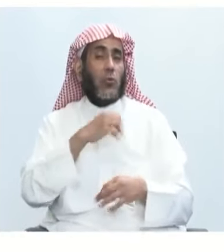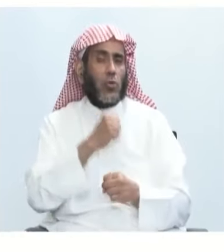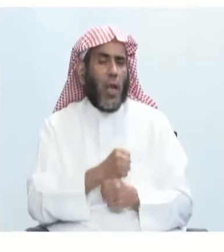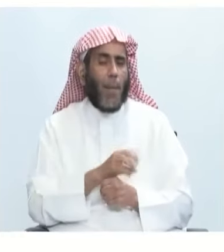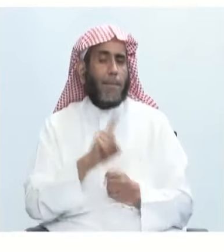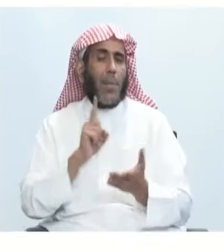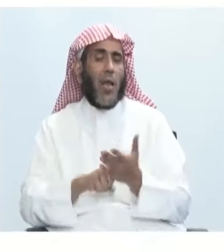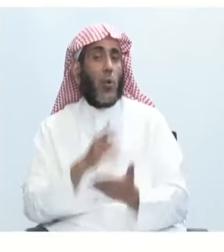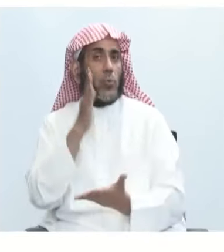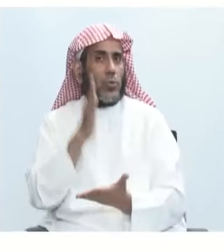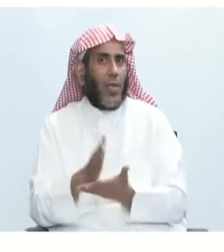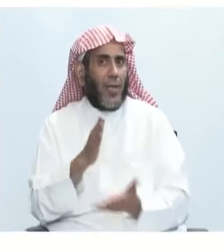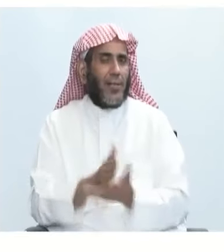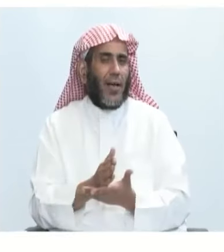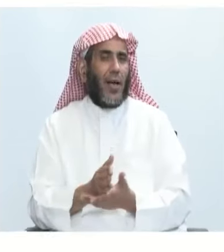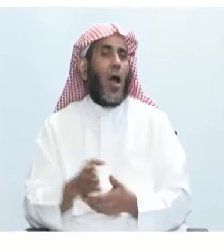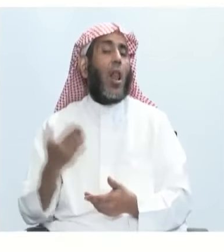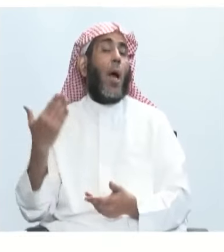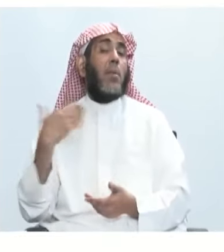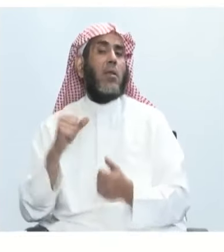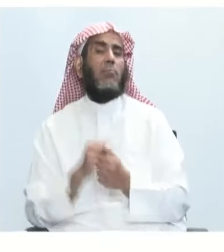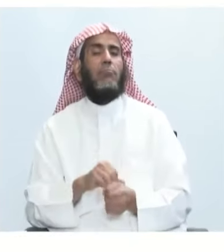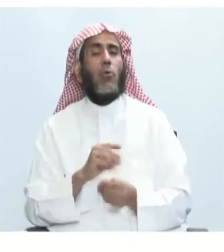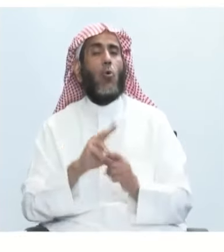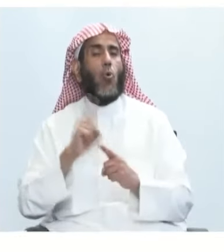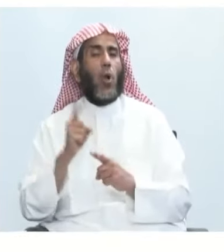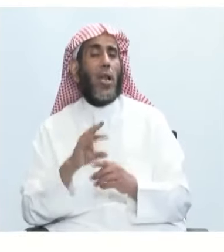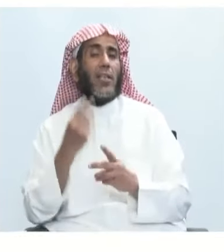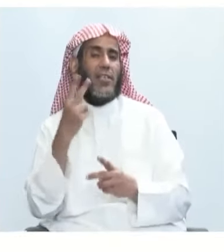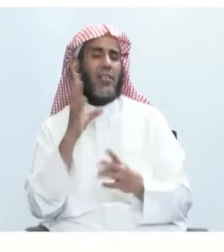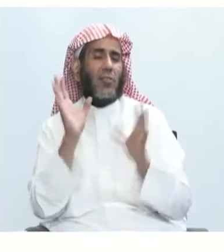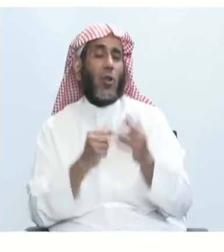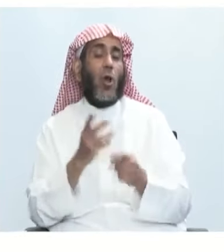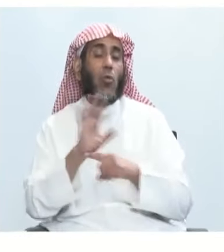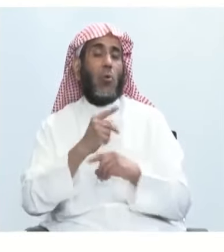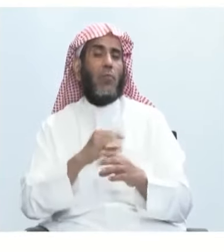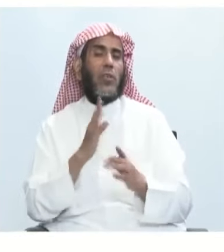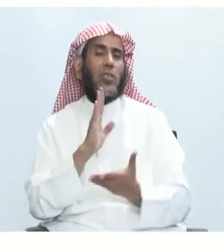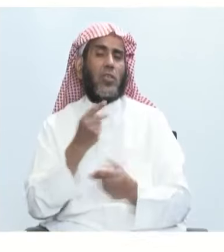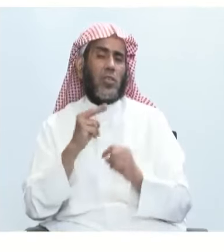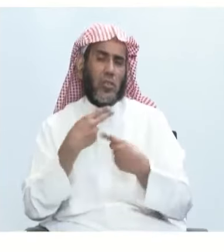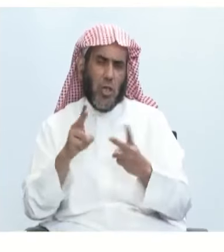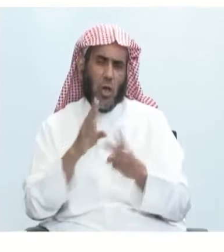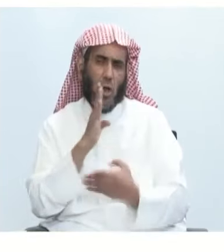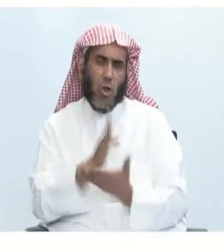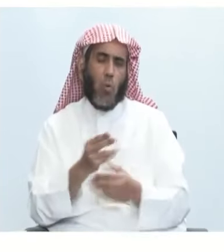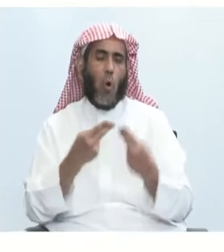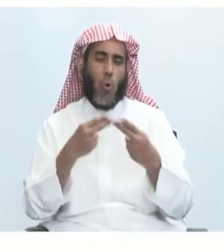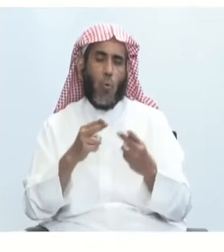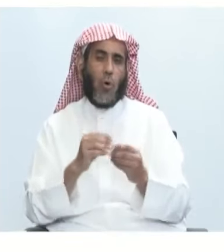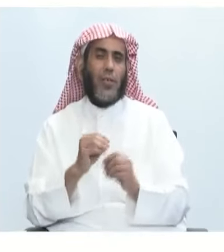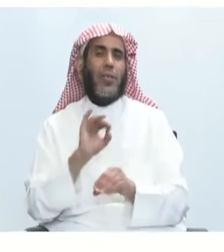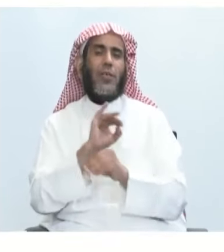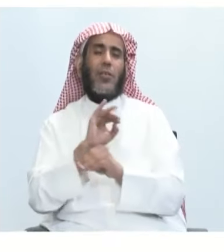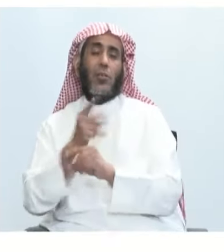وسلم بانه الصادق الامين النبي صلى الله عليه وسلم وكان لهاتين الصفتين اثرهما في تصديقه وقبول دعوته بالتاكيد